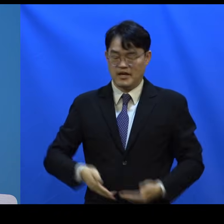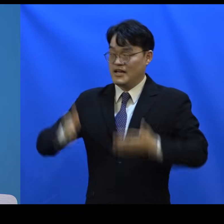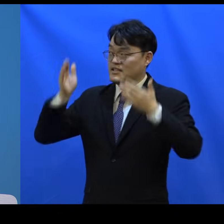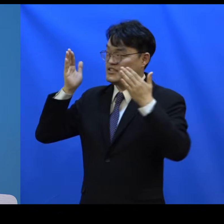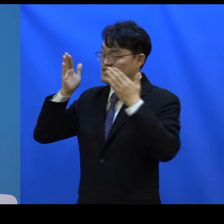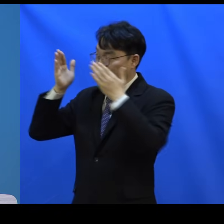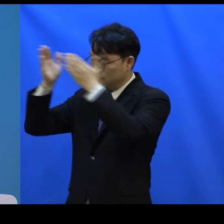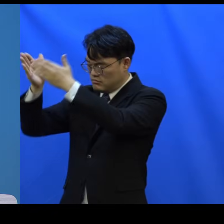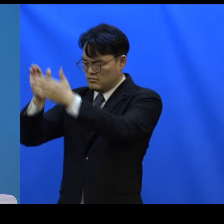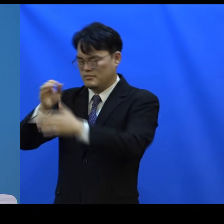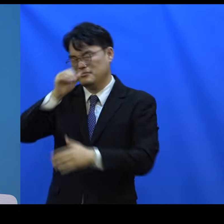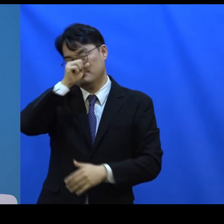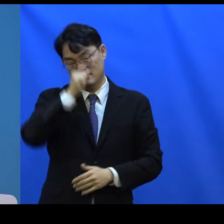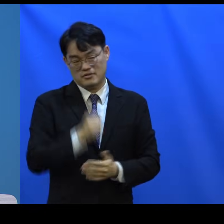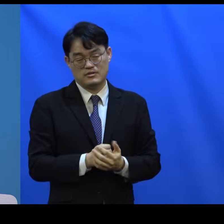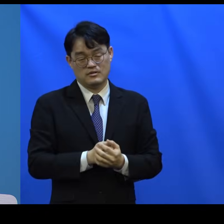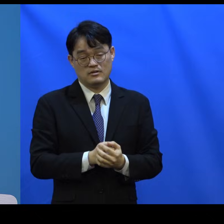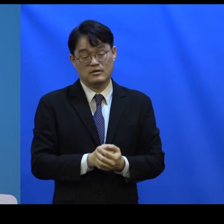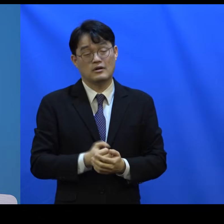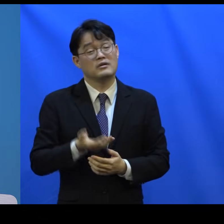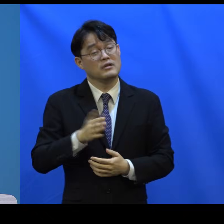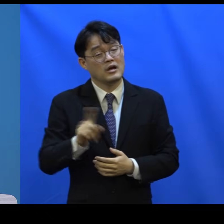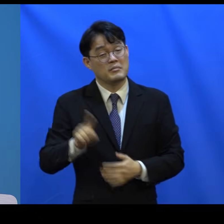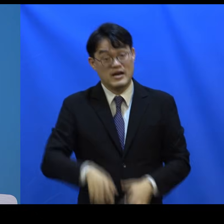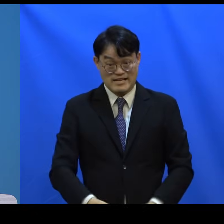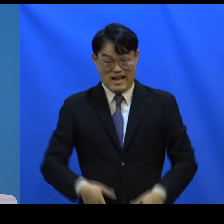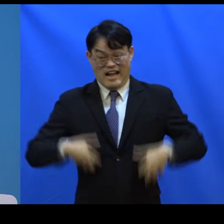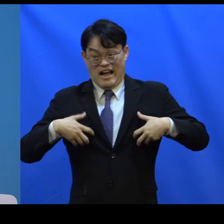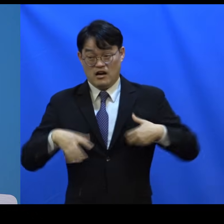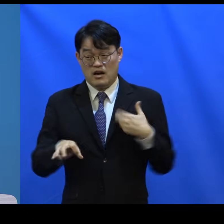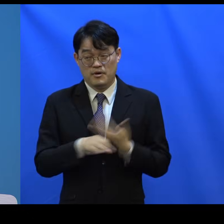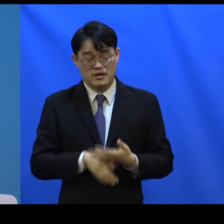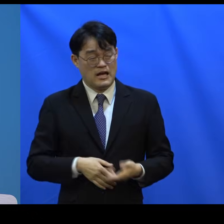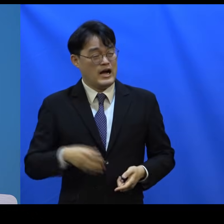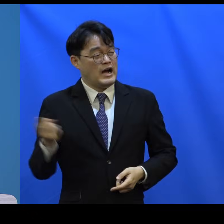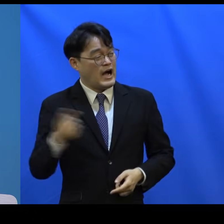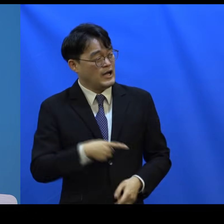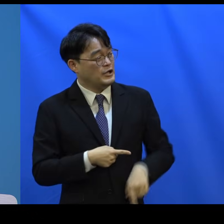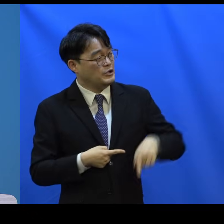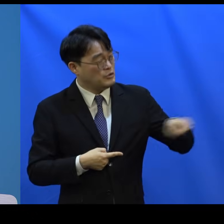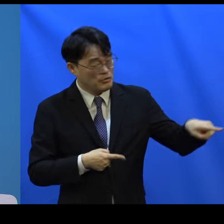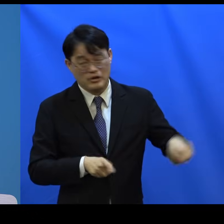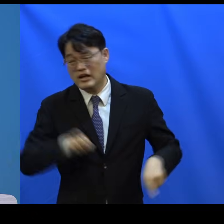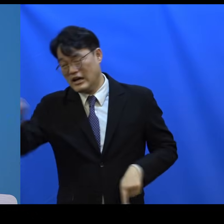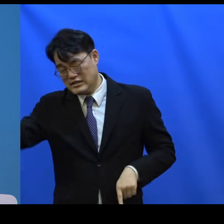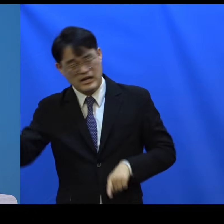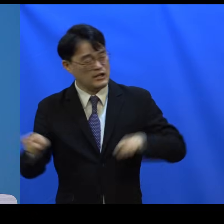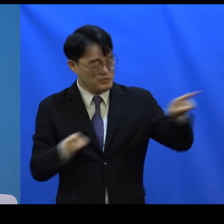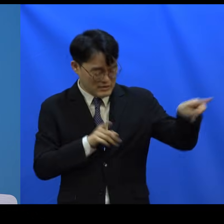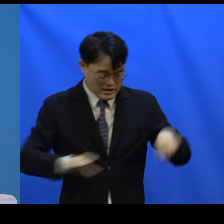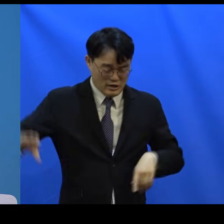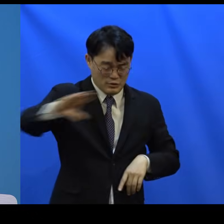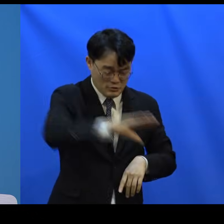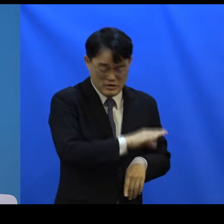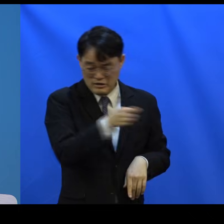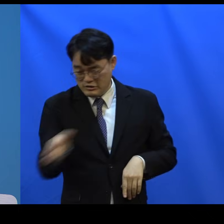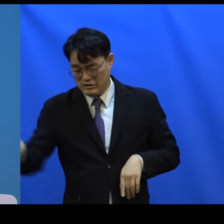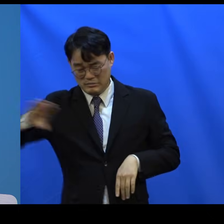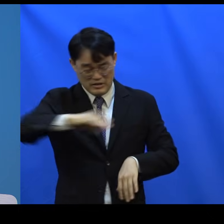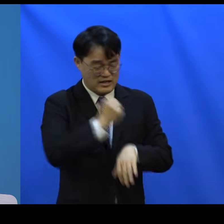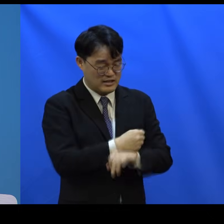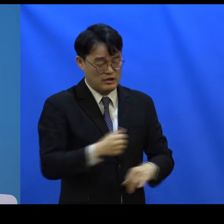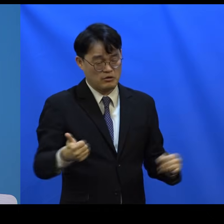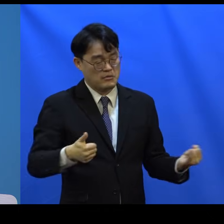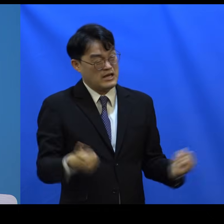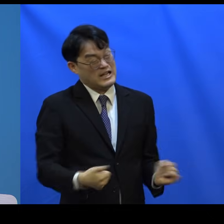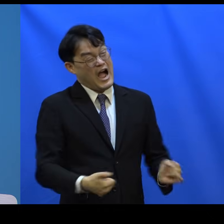서두르다 보면 부부끼리도 마음 상하기도 하고 이러자 저기 가자 돌아자 이러다가 또 잘 안 되면 부부끼리 막